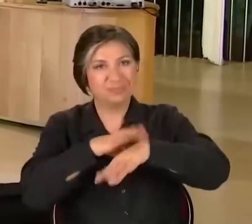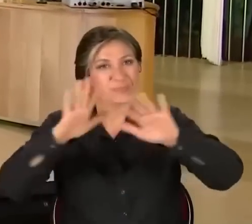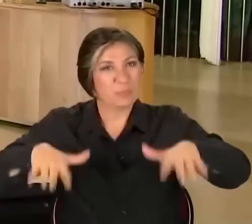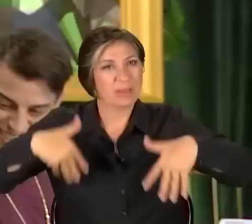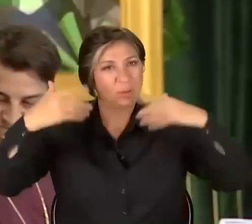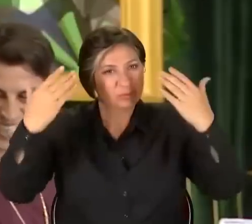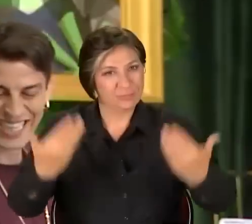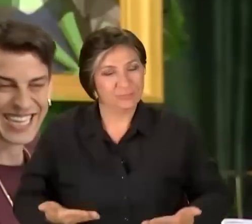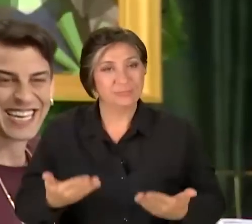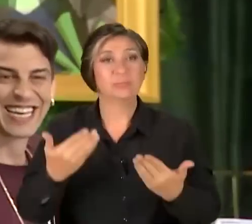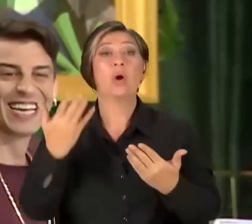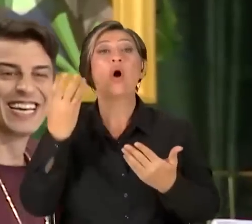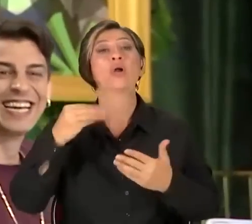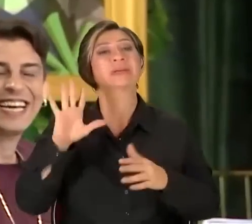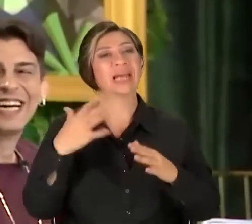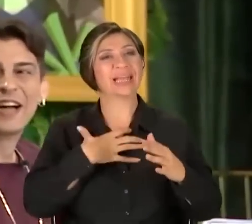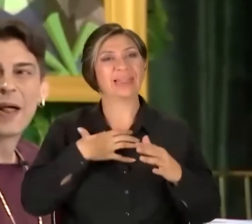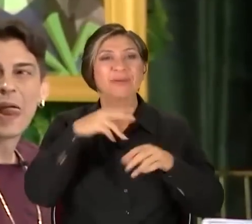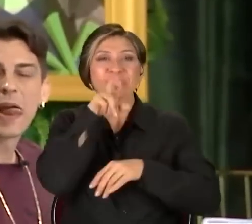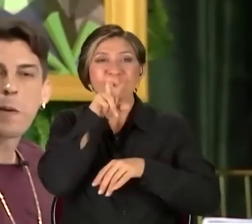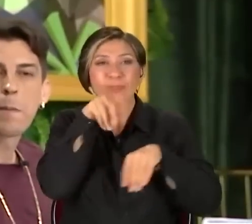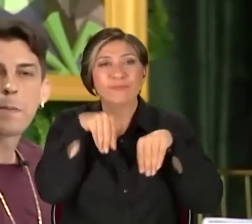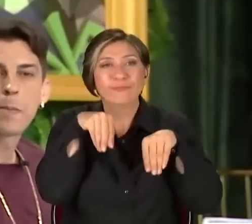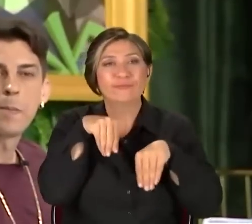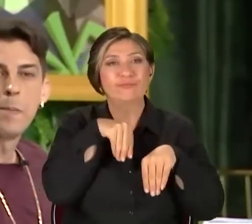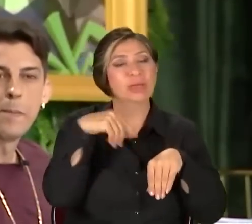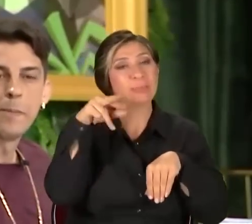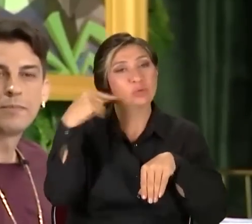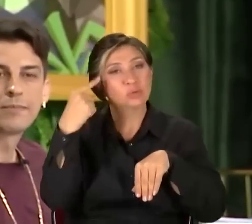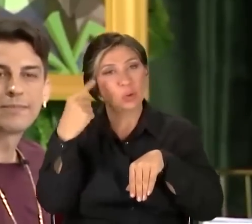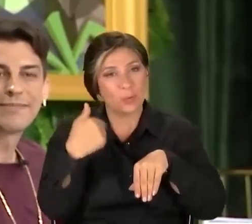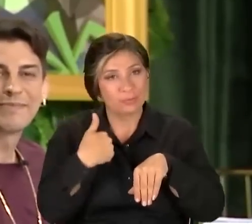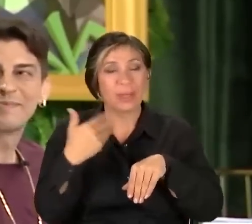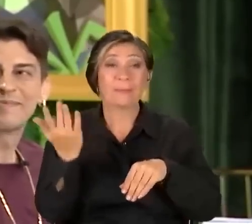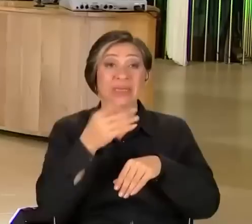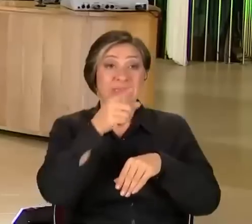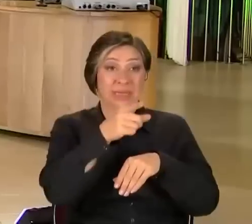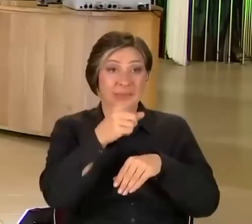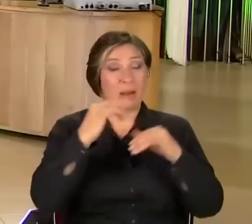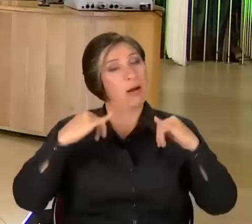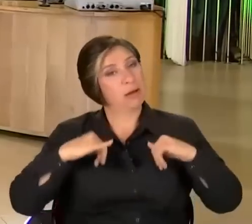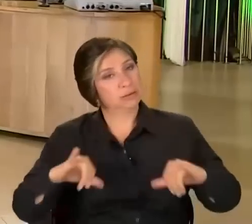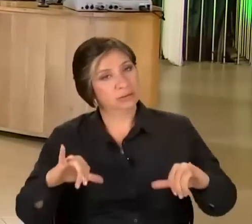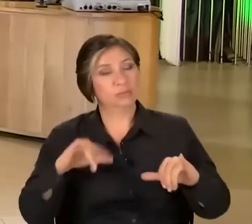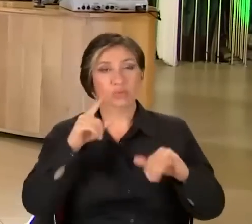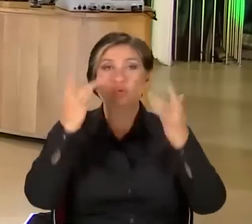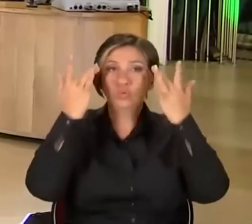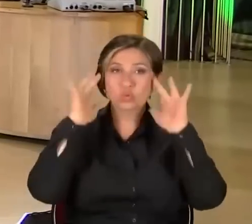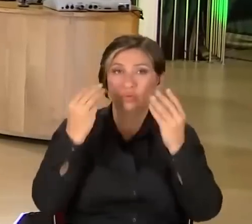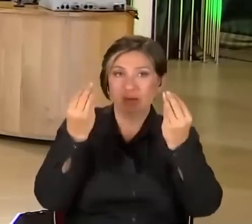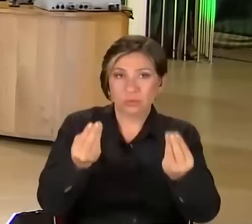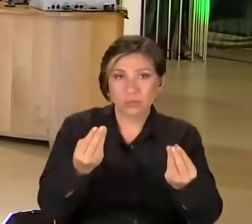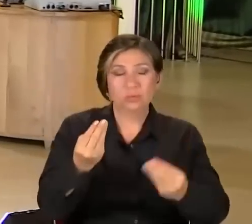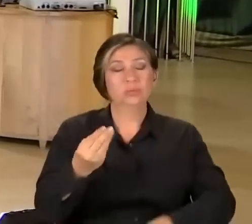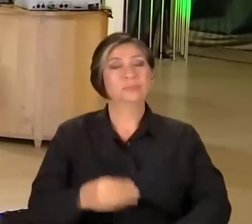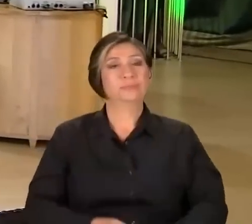inen herhangi bir pantolonum olmazsa kendime sincap olarak değerlendiriyorum ama mesela sen rahatsın bu bu Kültürü